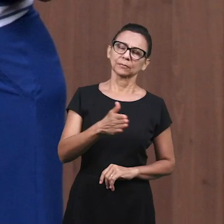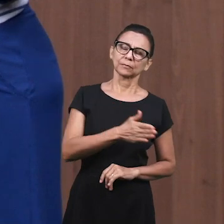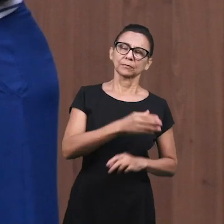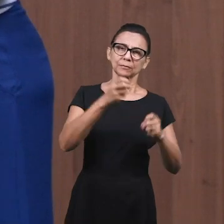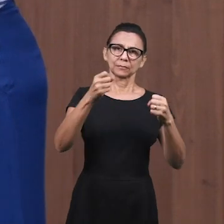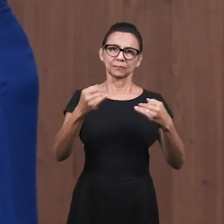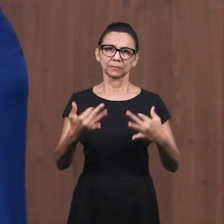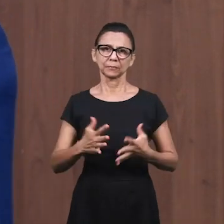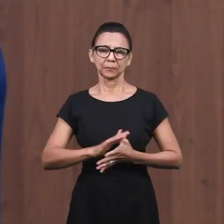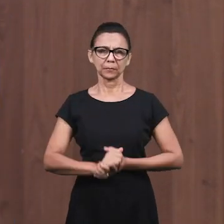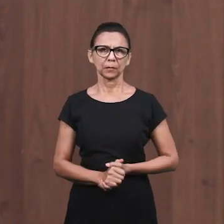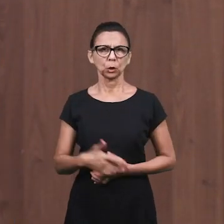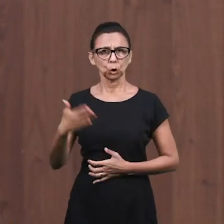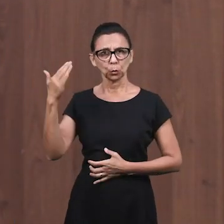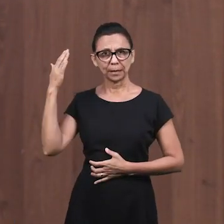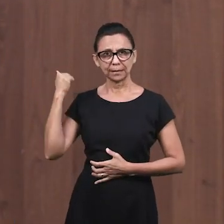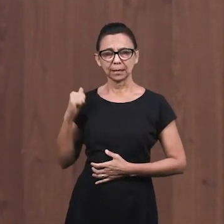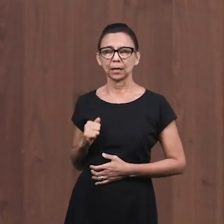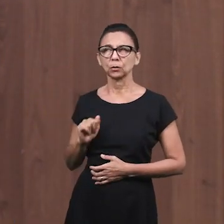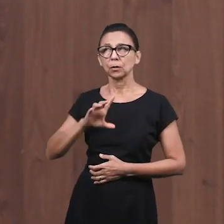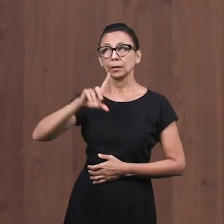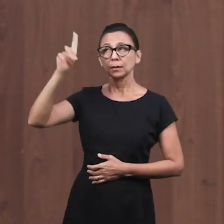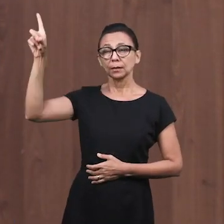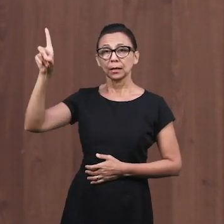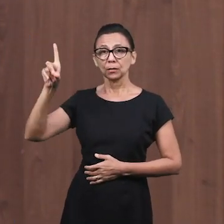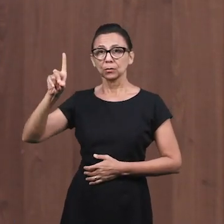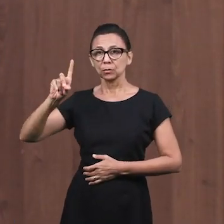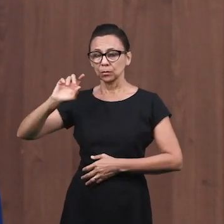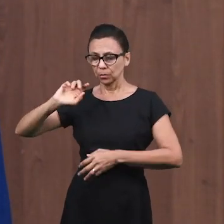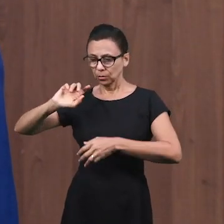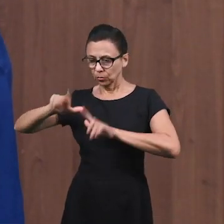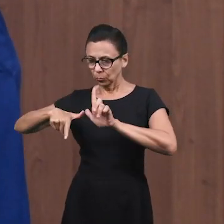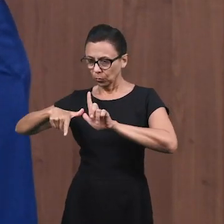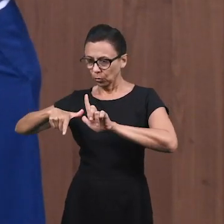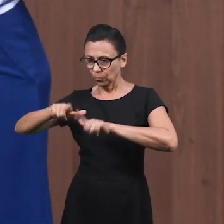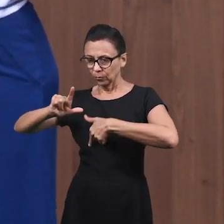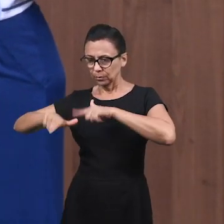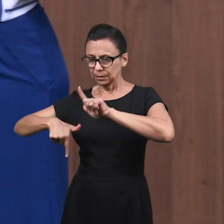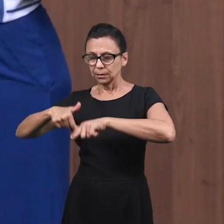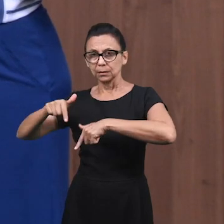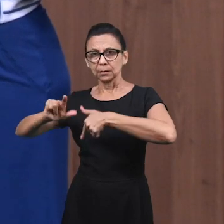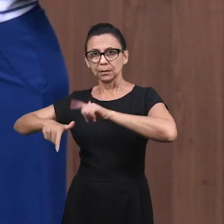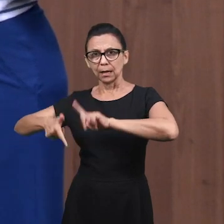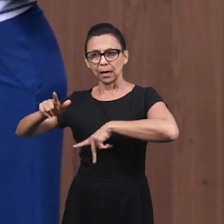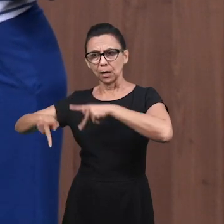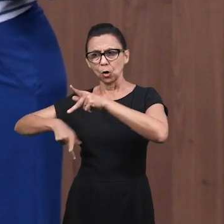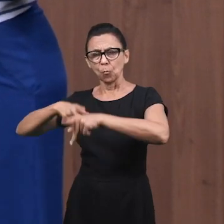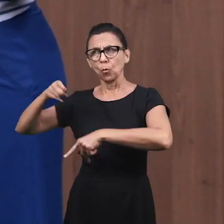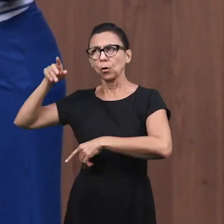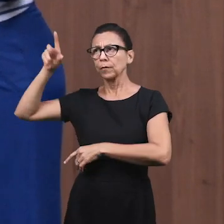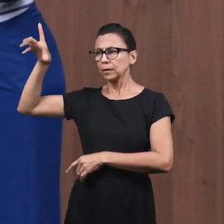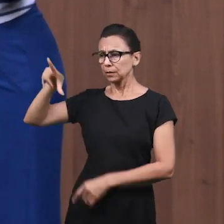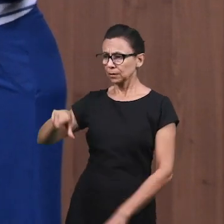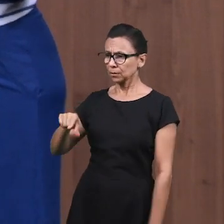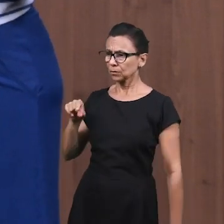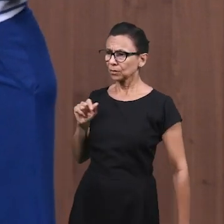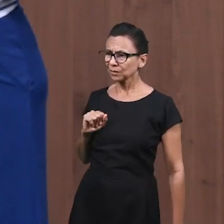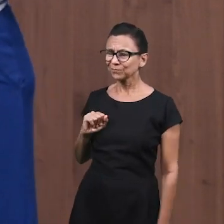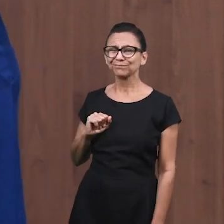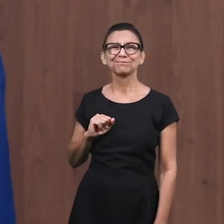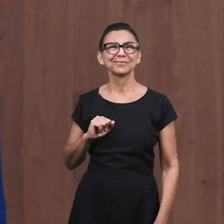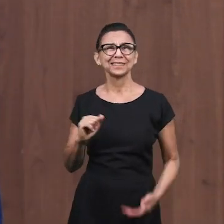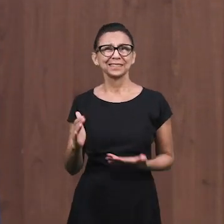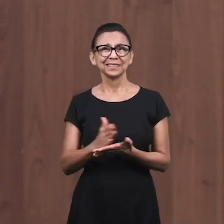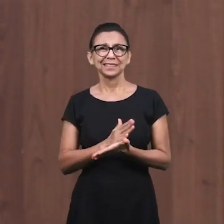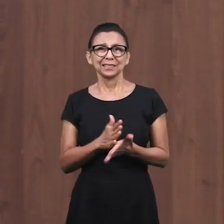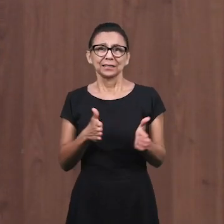Dieu, il a choisi le peuple d'Israël et a toujours pris soin d'eux avec amour. Et pendant quelques